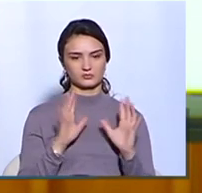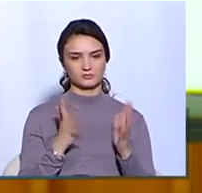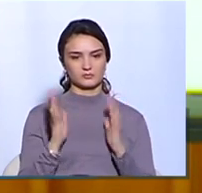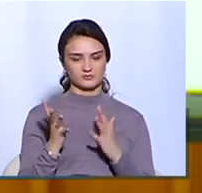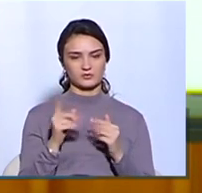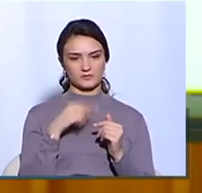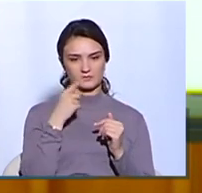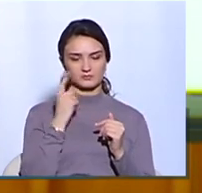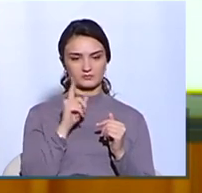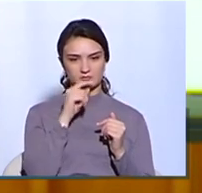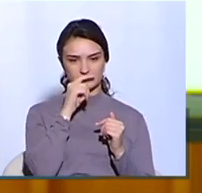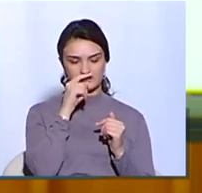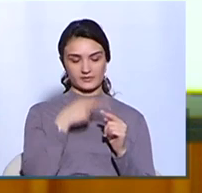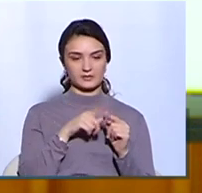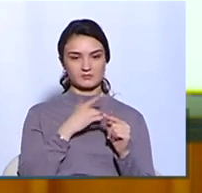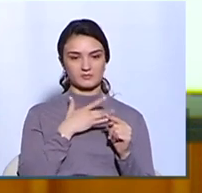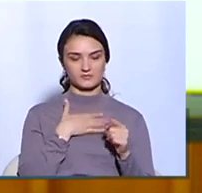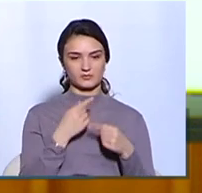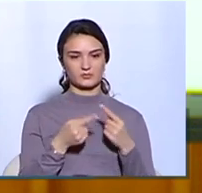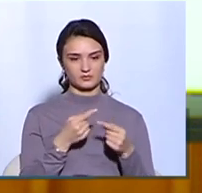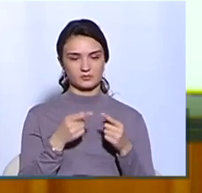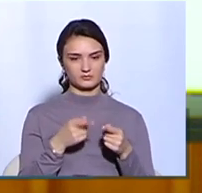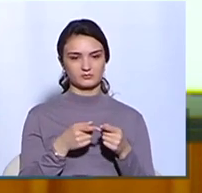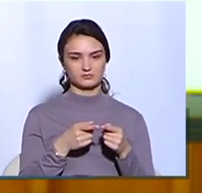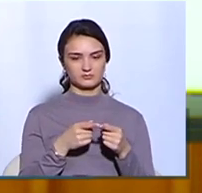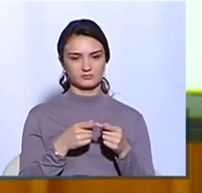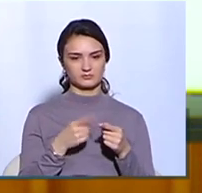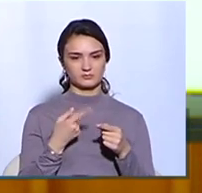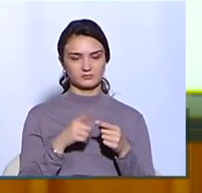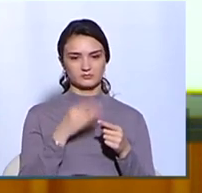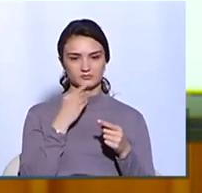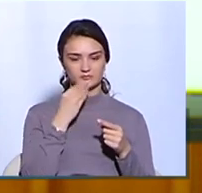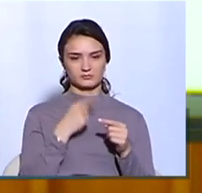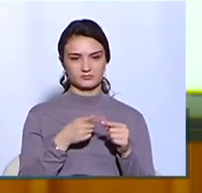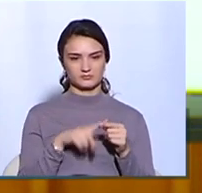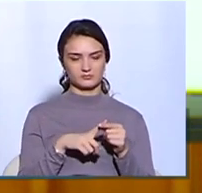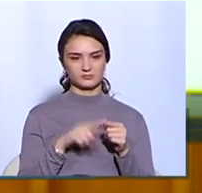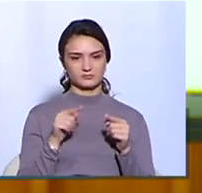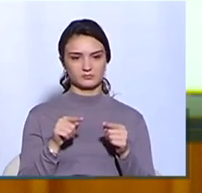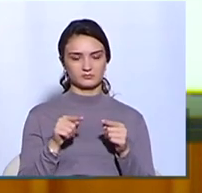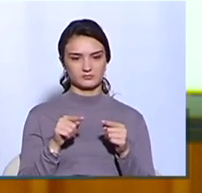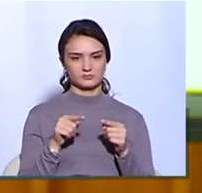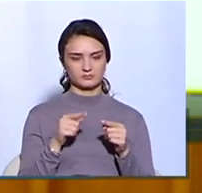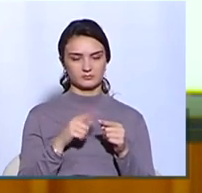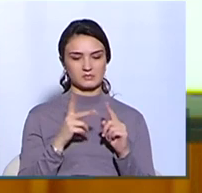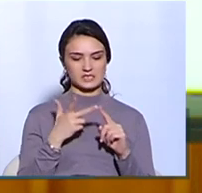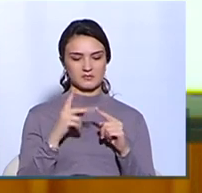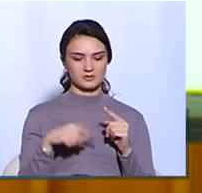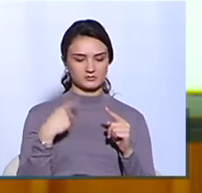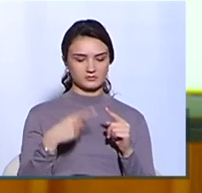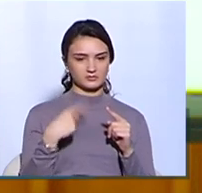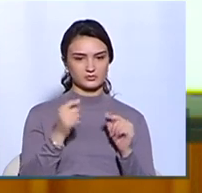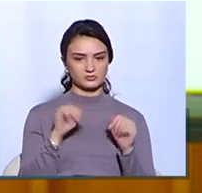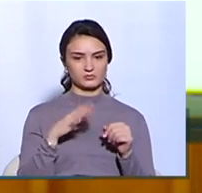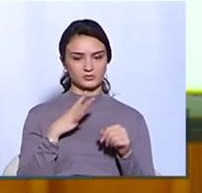შემთხვევაში ვამბობთ, რომ ეს არის მემკვიდრული. შეიძლება ახლა ქონდეს ბაბუას, დედას არ ქონდეს და მესამე თაობაში